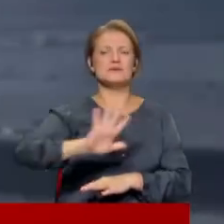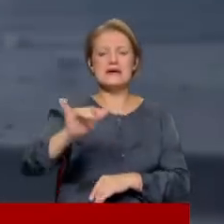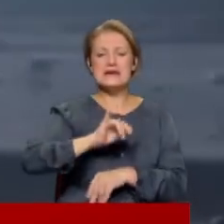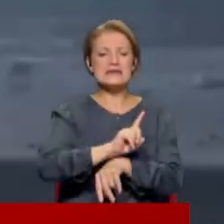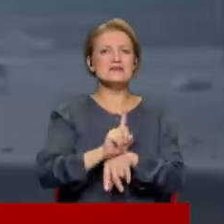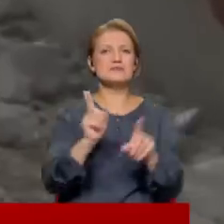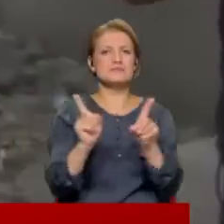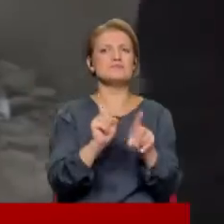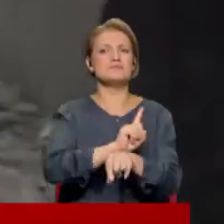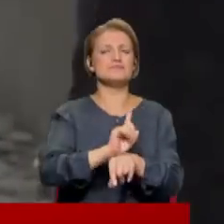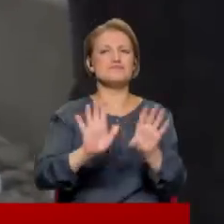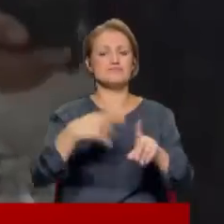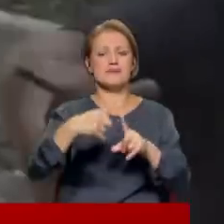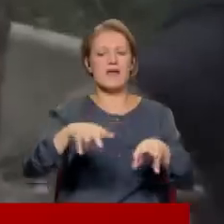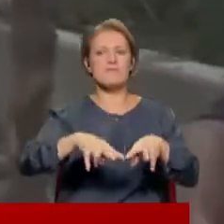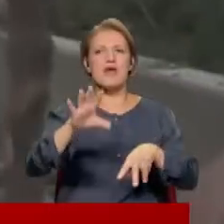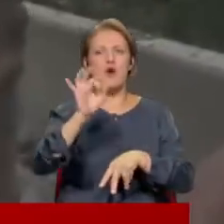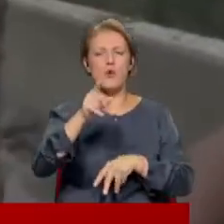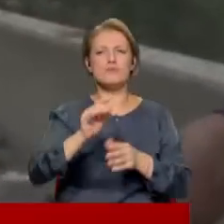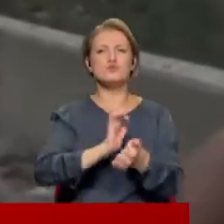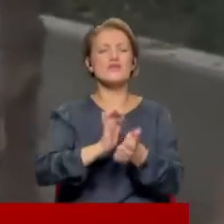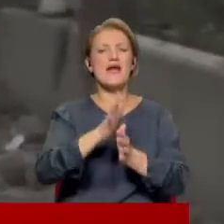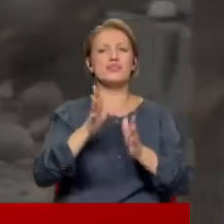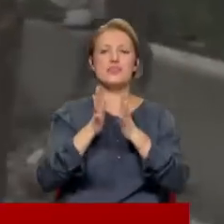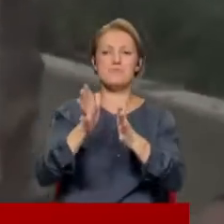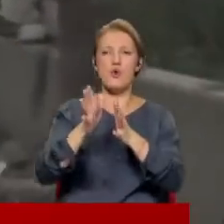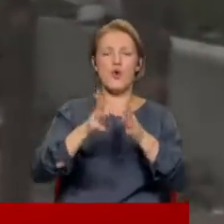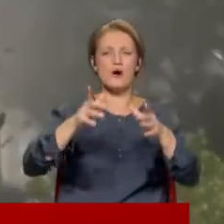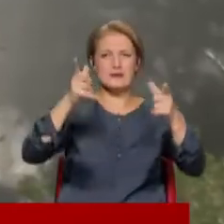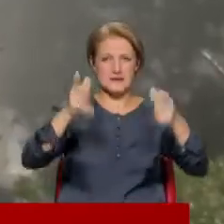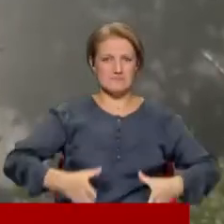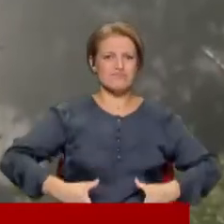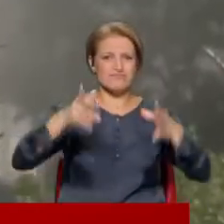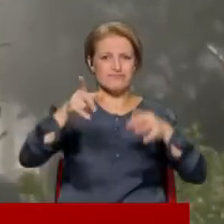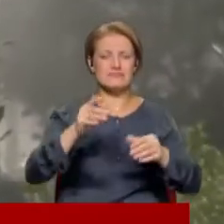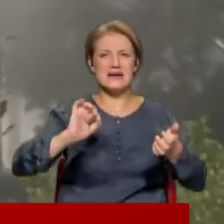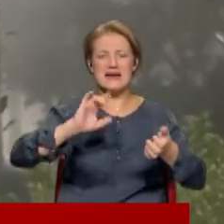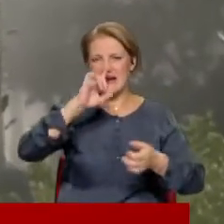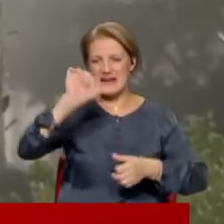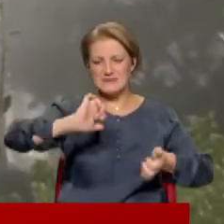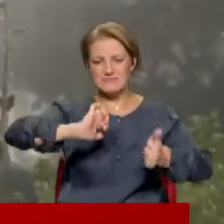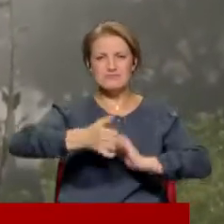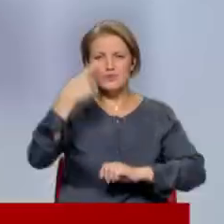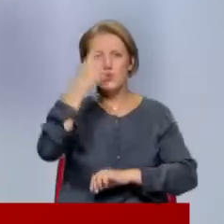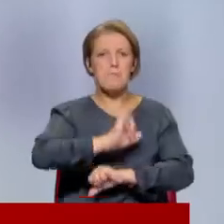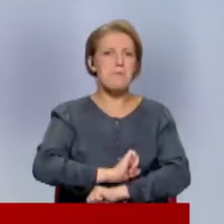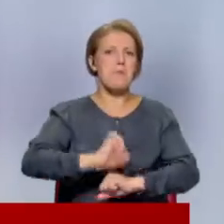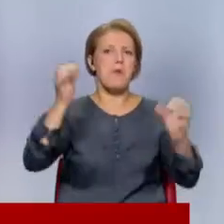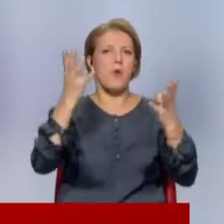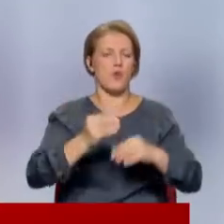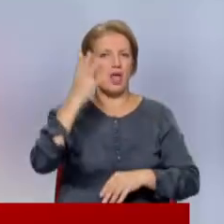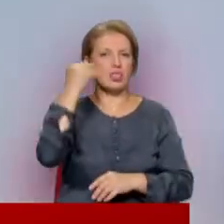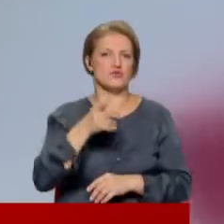Kısa süre sonra Toprak Mahsulleri Ofisi'nin buğday depolanan silolarında gaz sıkışması nedeniyle patlama meydana